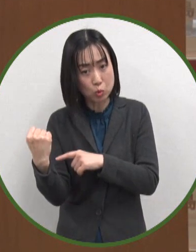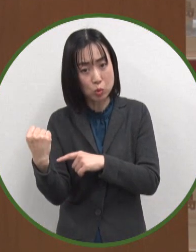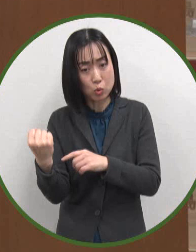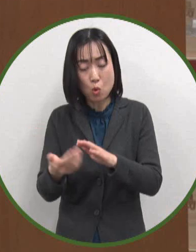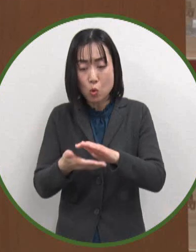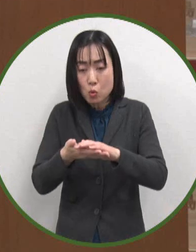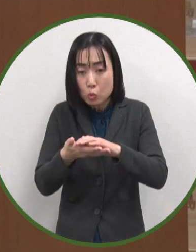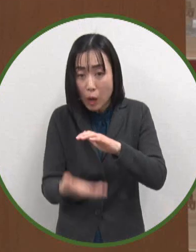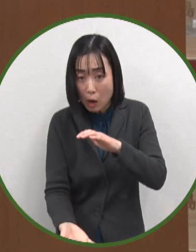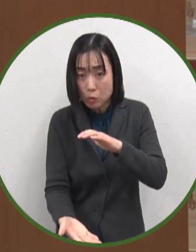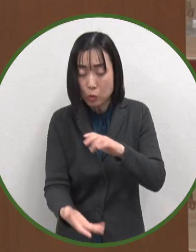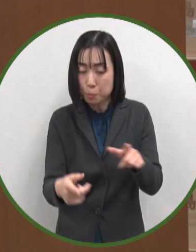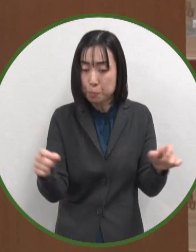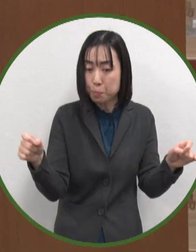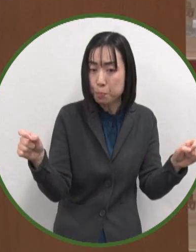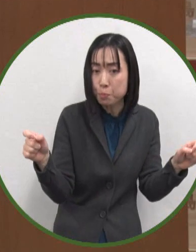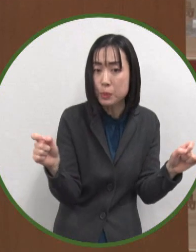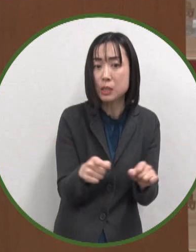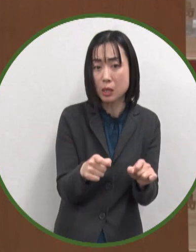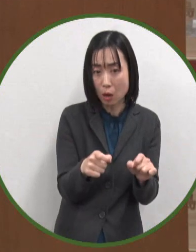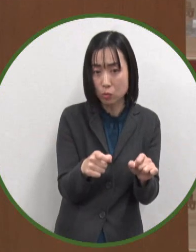深く短くと、まあ、